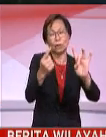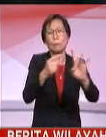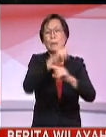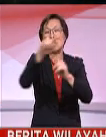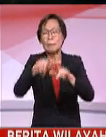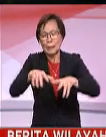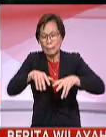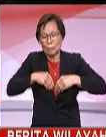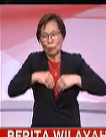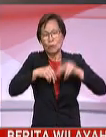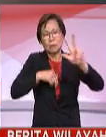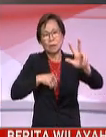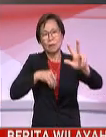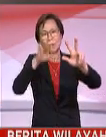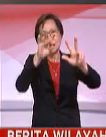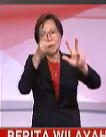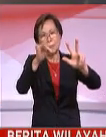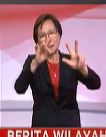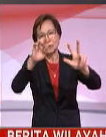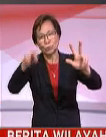apabila menerima